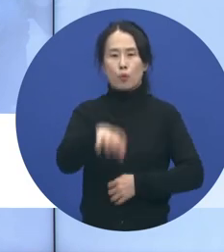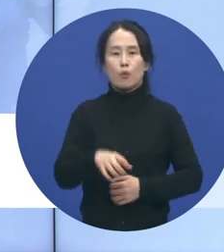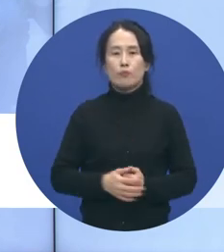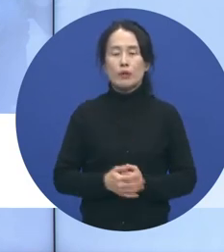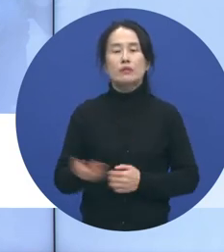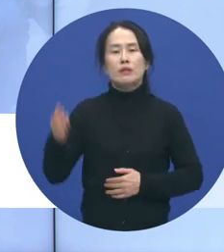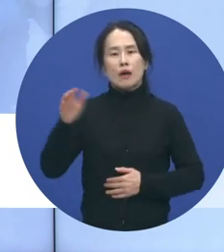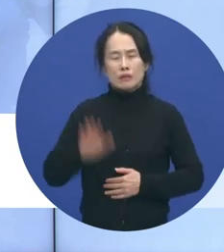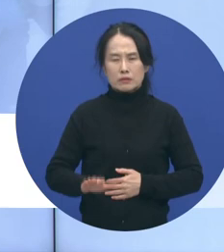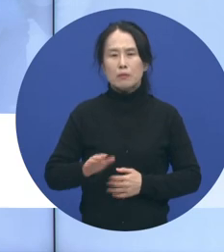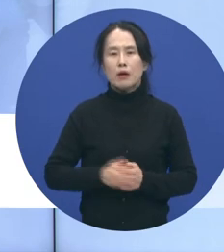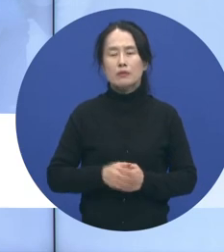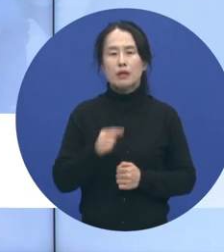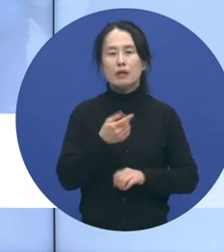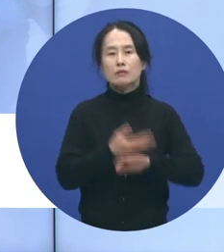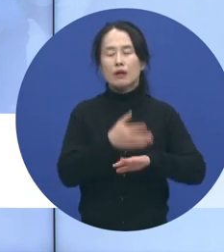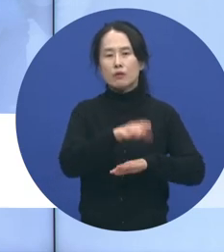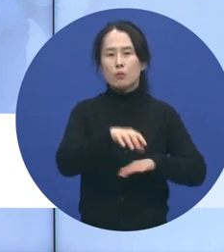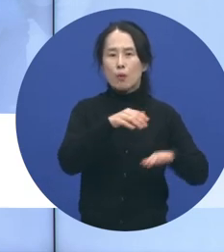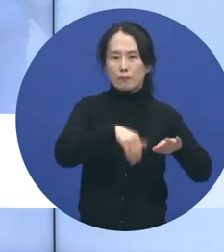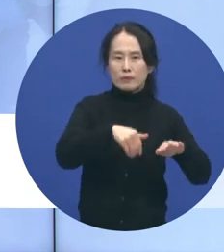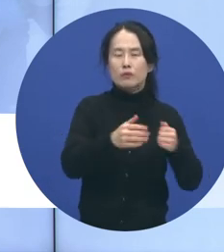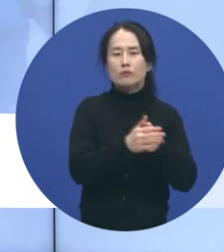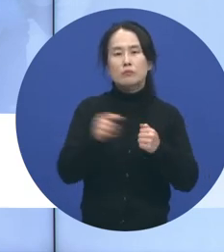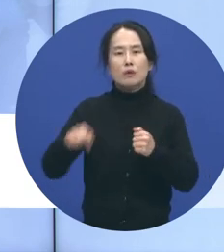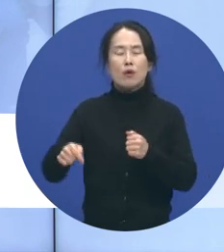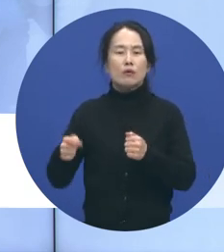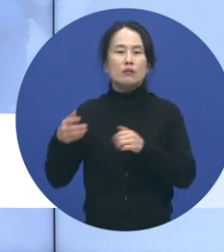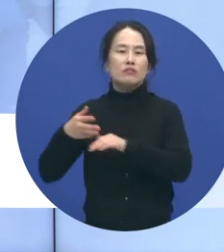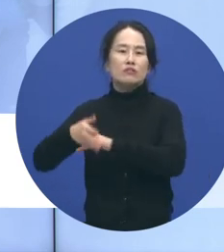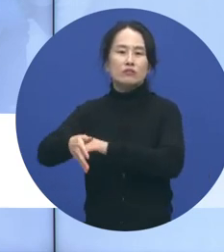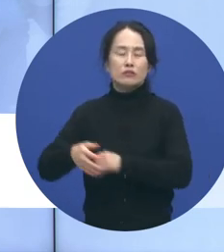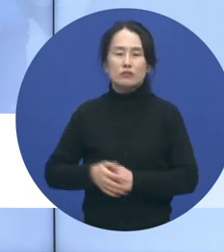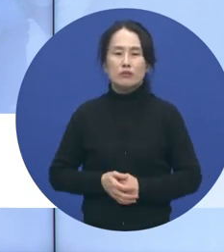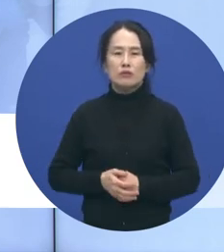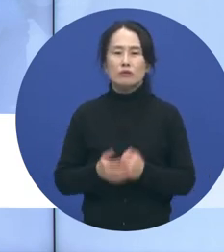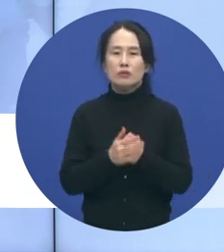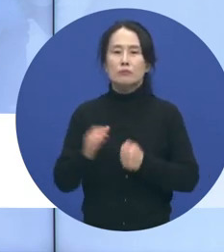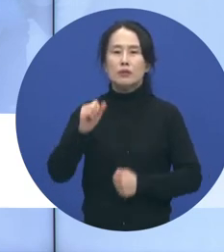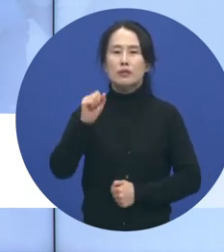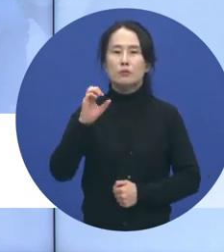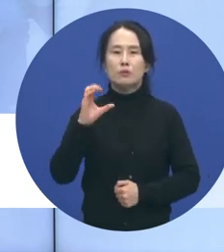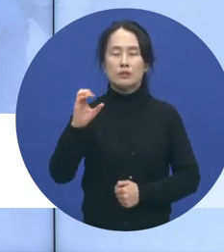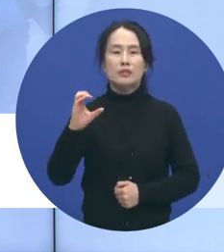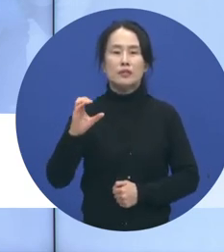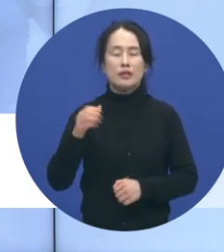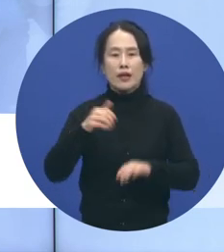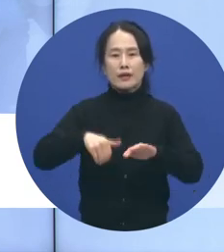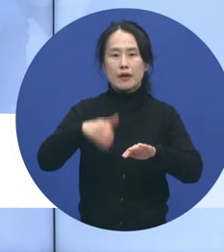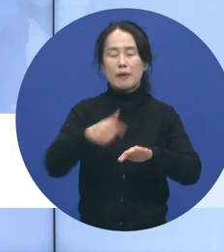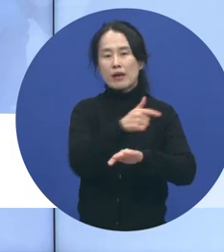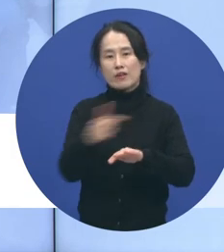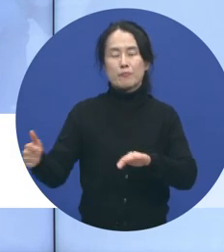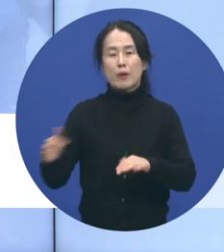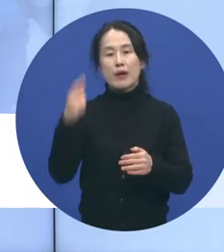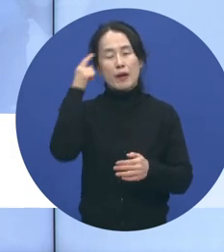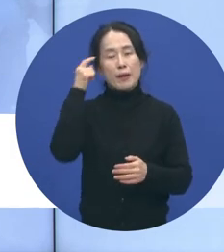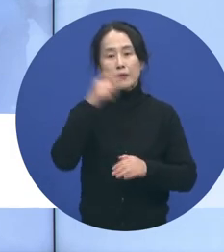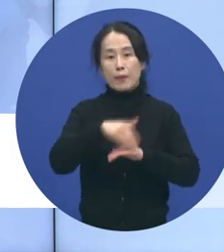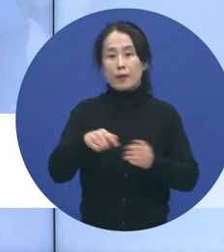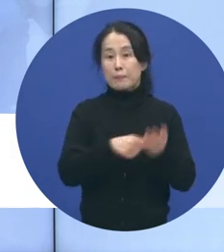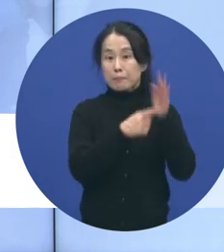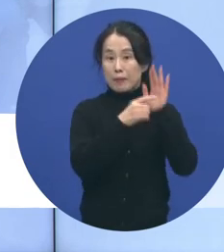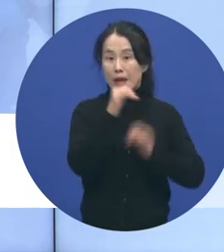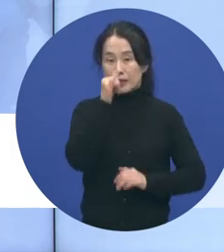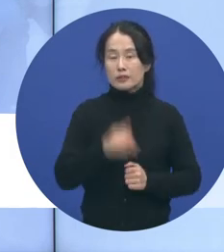그동안 경부축 위주의 개발로 소외됐었는데요. 이에 경기도가 SOC 대개발을 추진합니다. 소외되고 낙후된 지역의